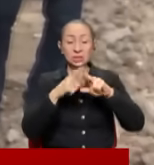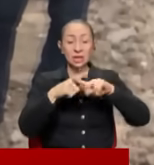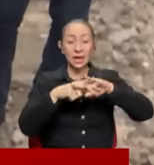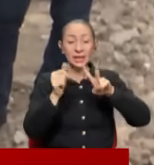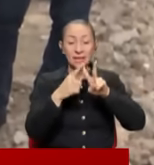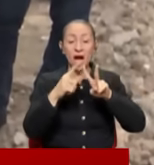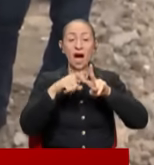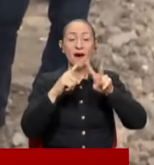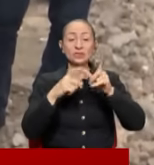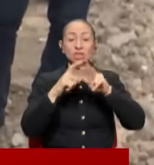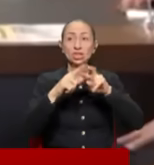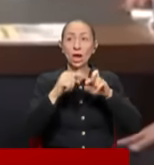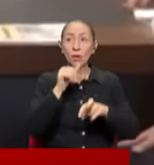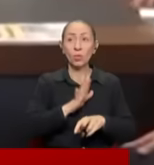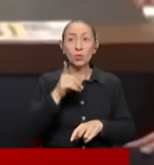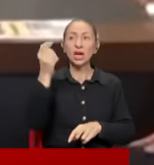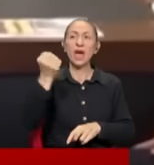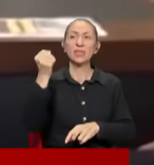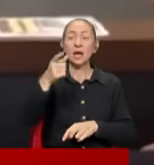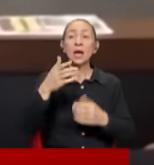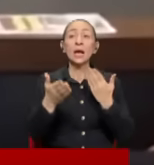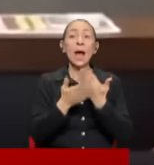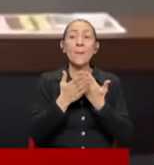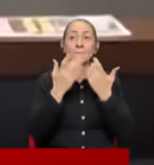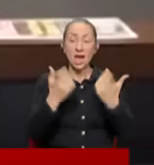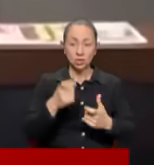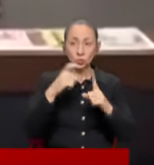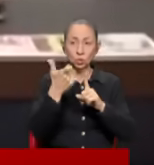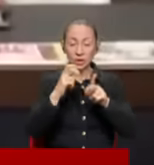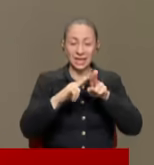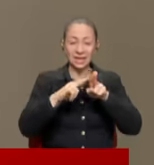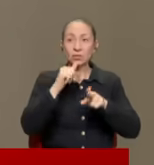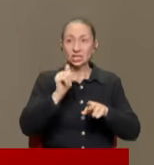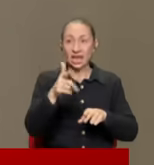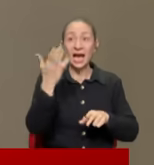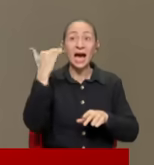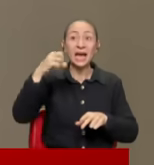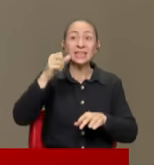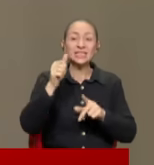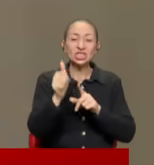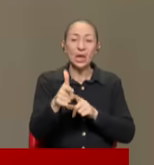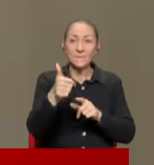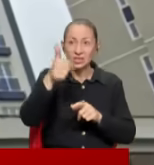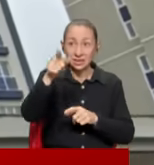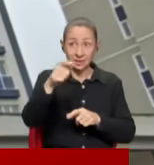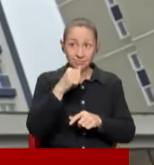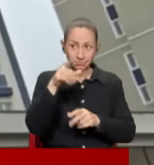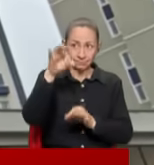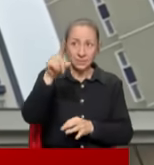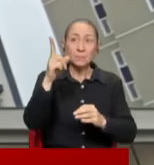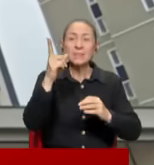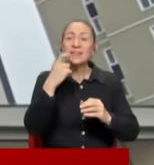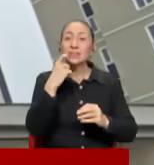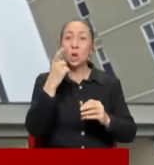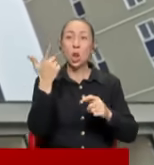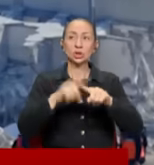Avşaroğlu. Gözümüzde katil o. Kahramanmaraş Dulkadiroğlu ilçesinde AK Parti eski ilçe başkanı Şahin Avşaroğlu'nun yaptığı bir